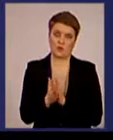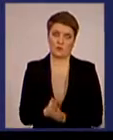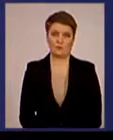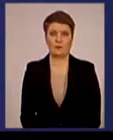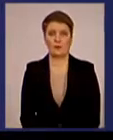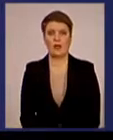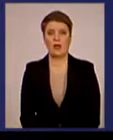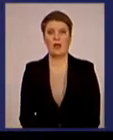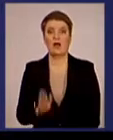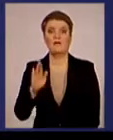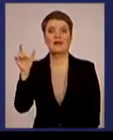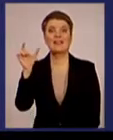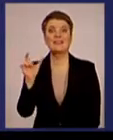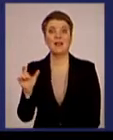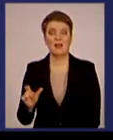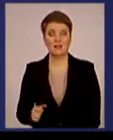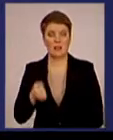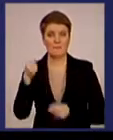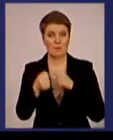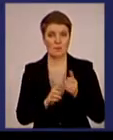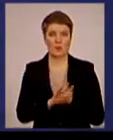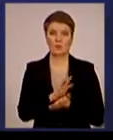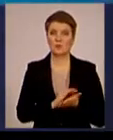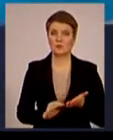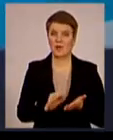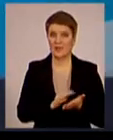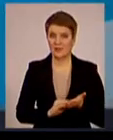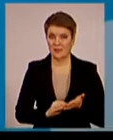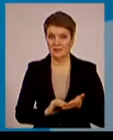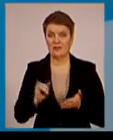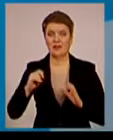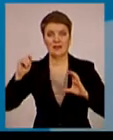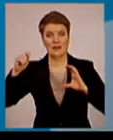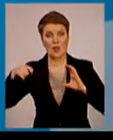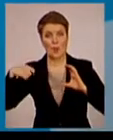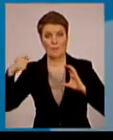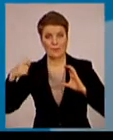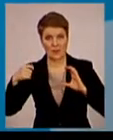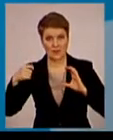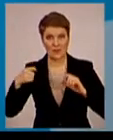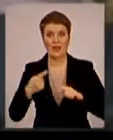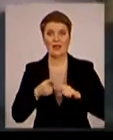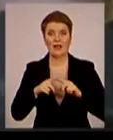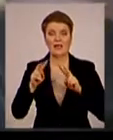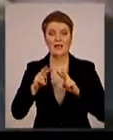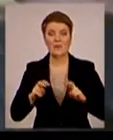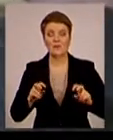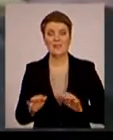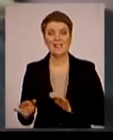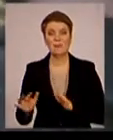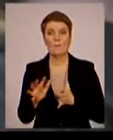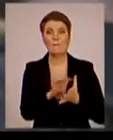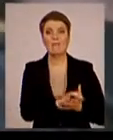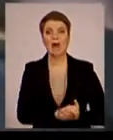От в Італії побили журналіста і оператора телеканалу «Рей», які розслідували справи мафії. Журналіст Даніеле П'єрвінченці